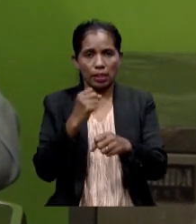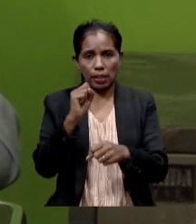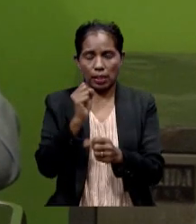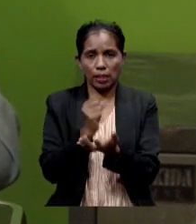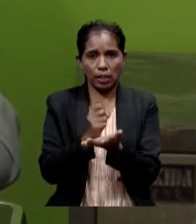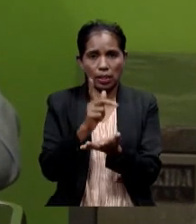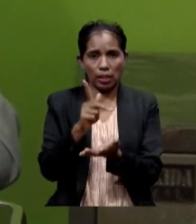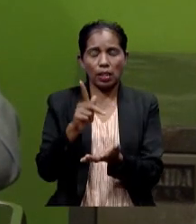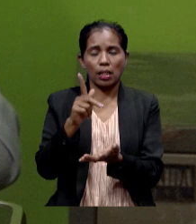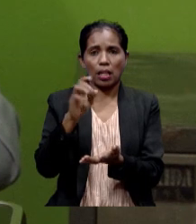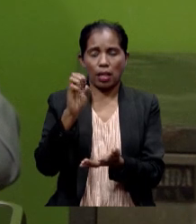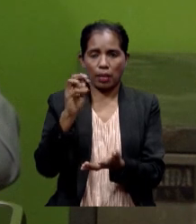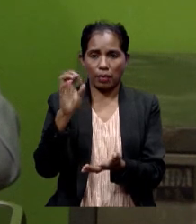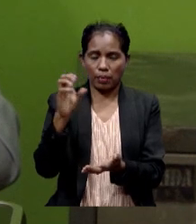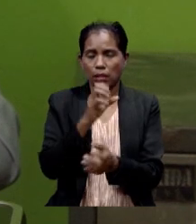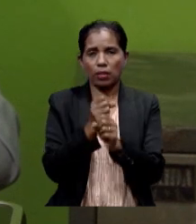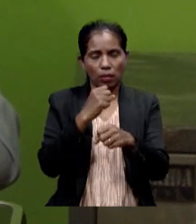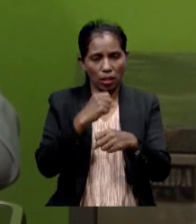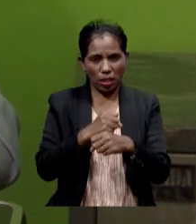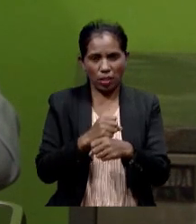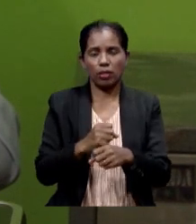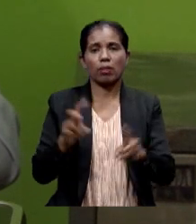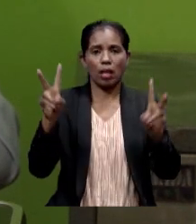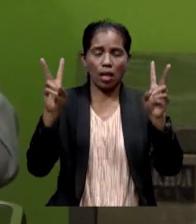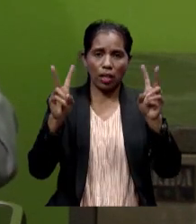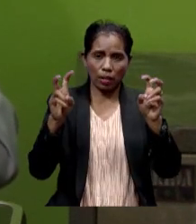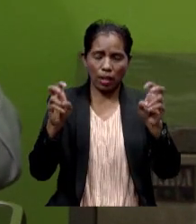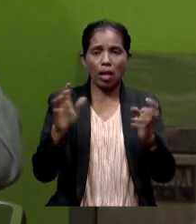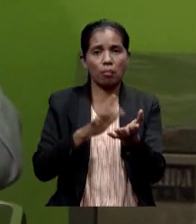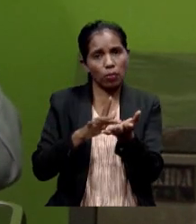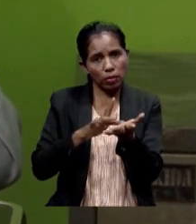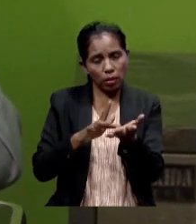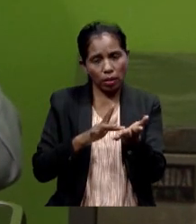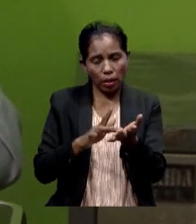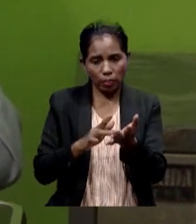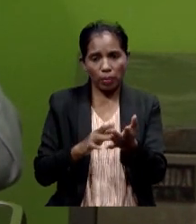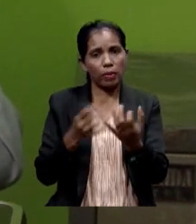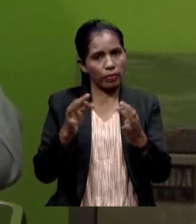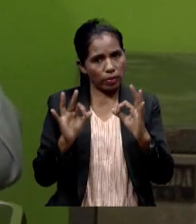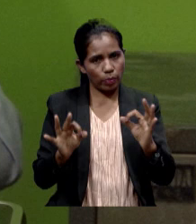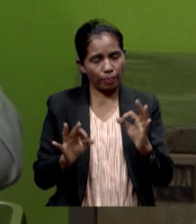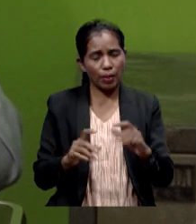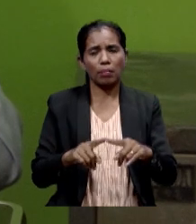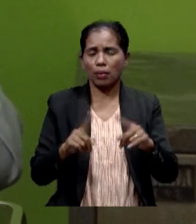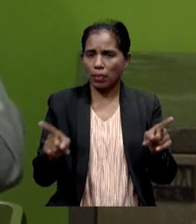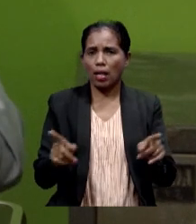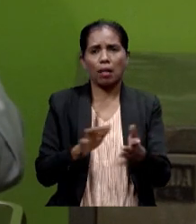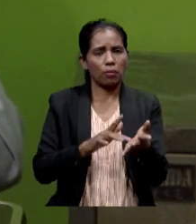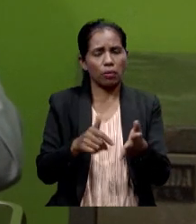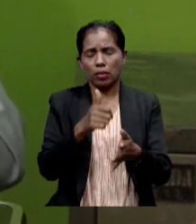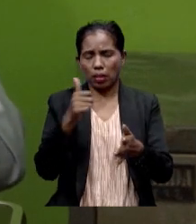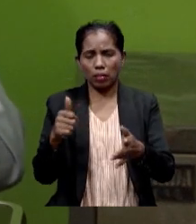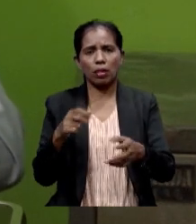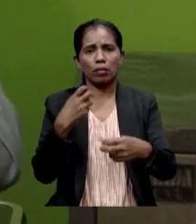substitui ba item sira memang identifika stock out mai be balumus susar atu hetang iha iha